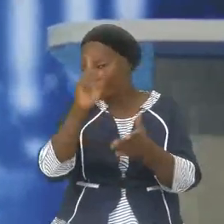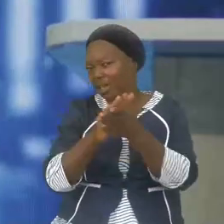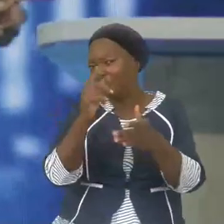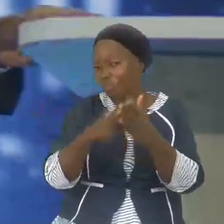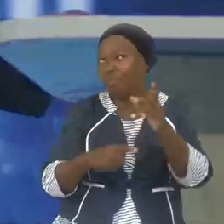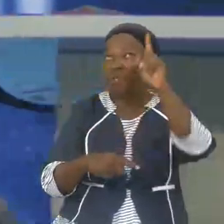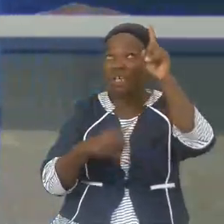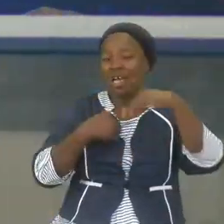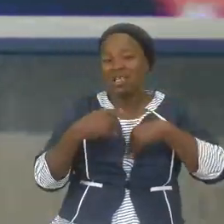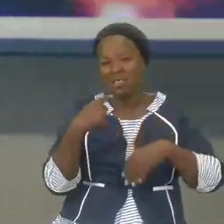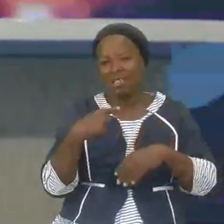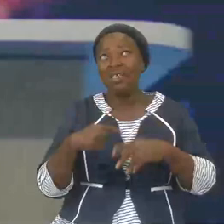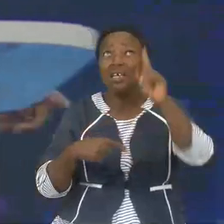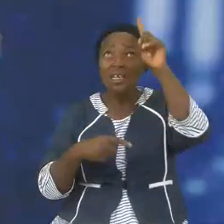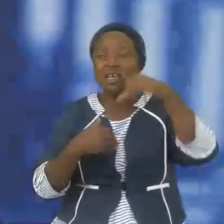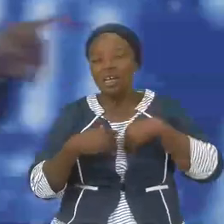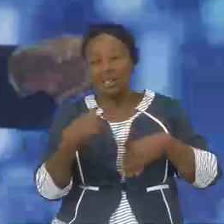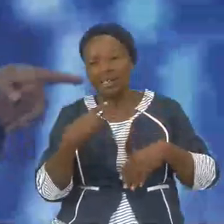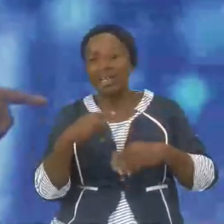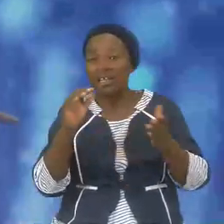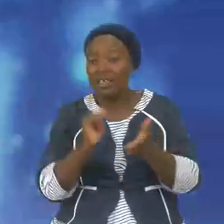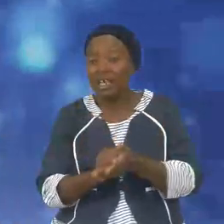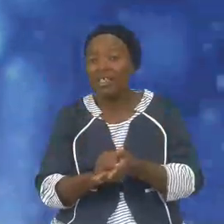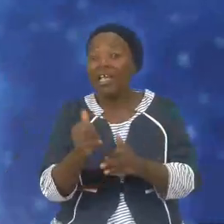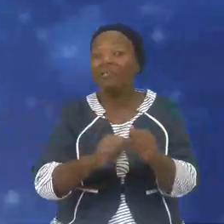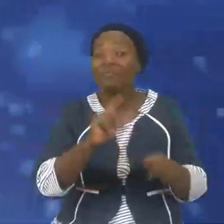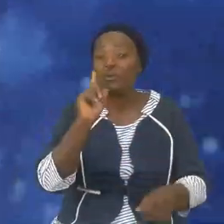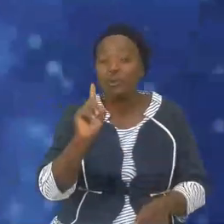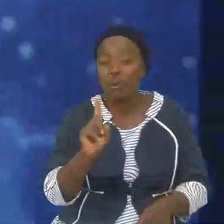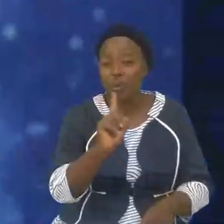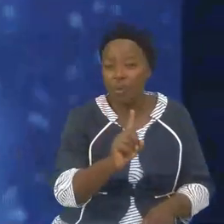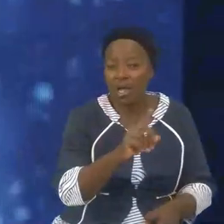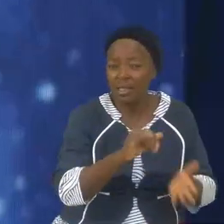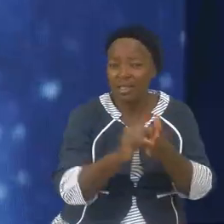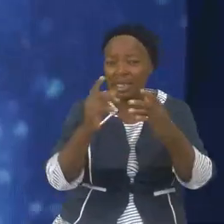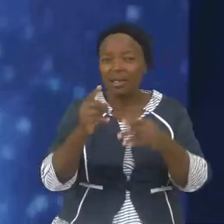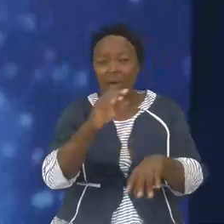ce que tu dis et ce qu'il a dit. Il a dit que tout le monde,